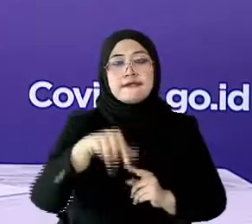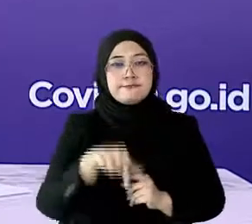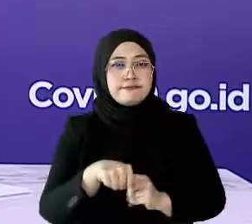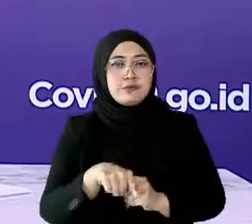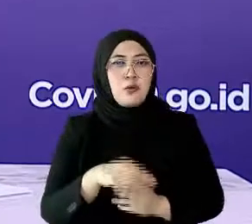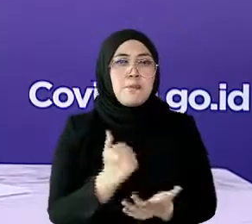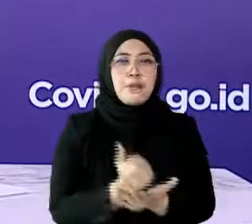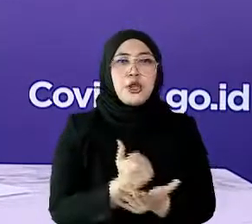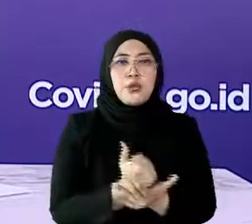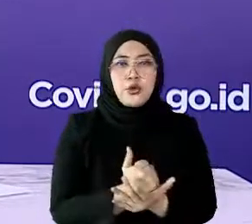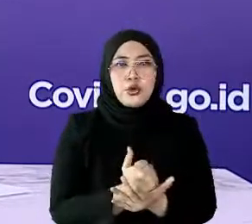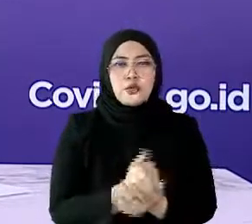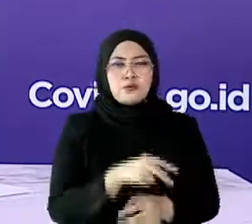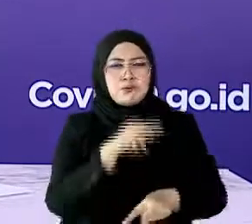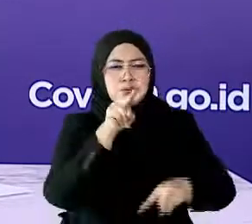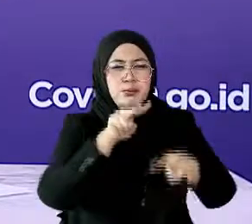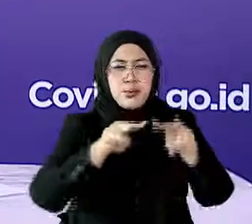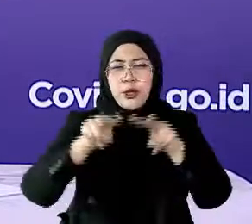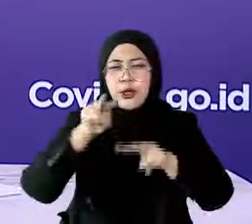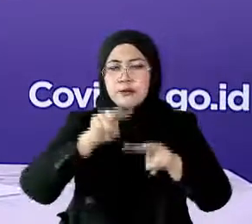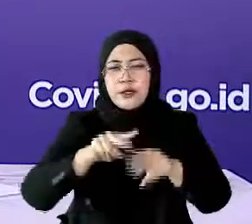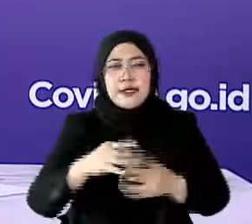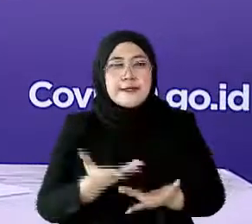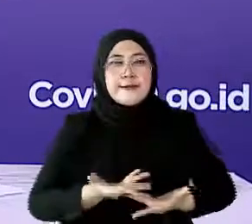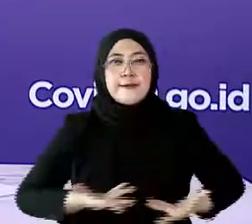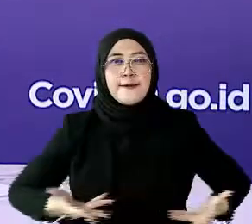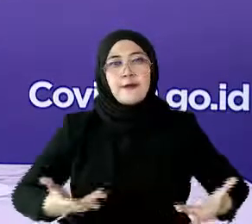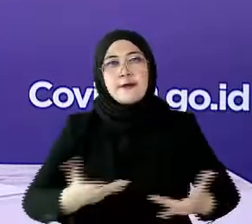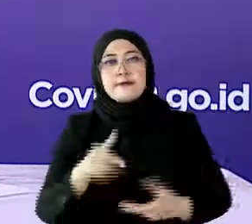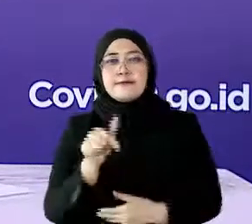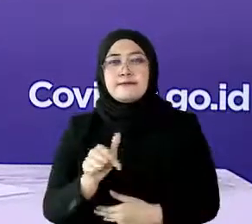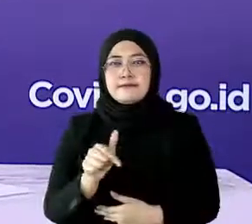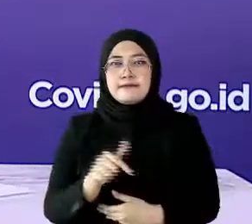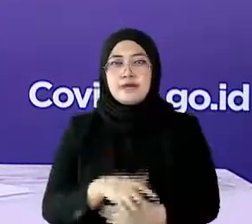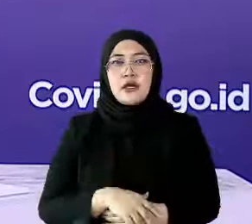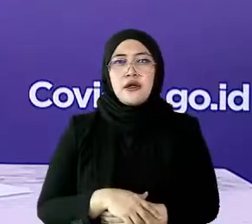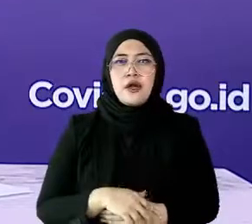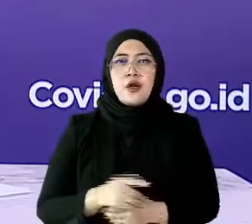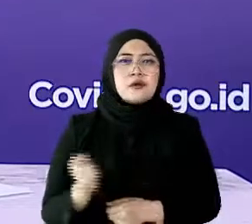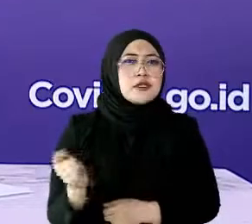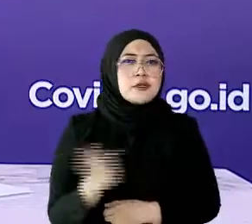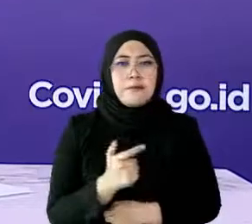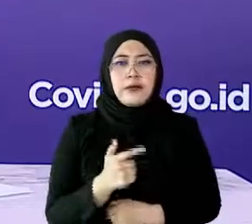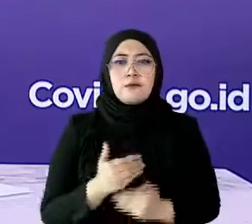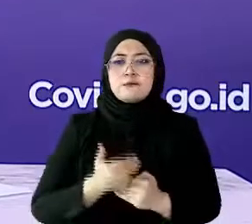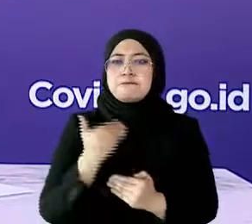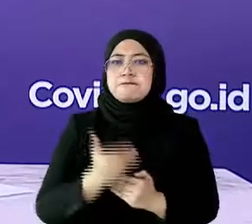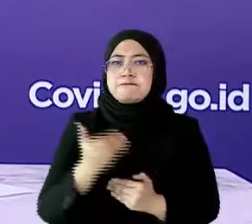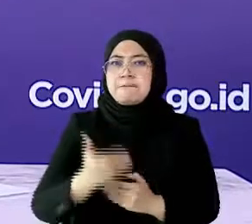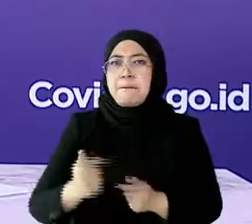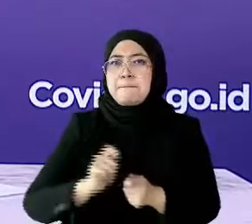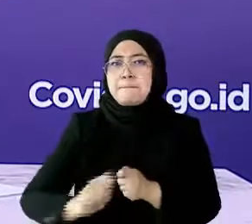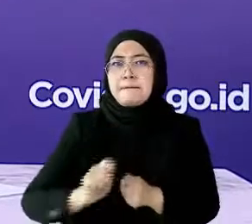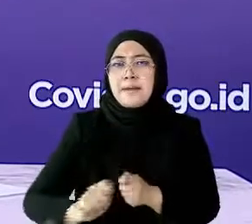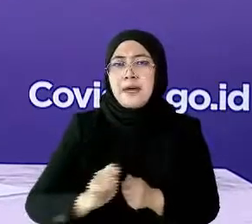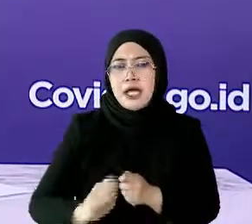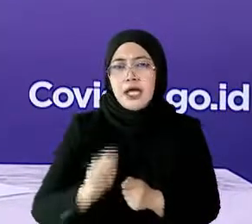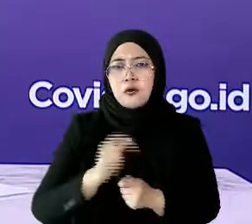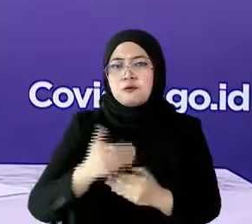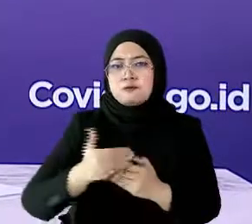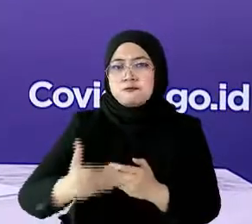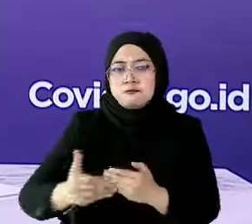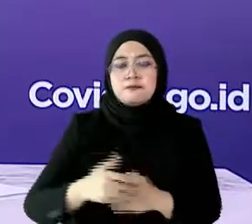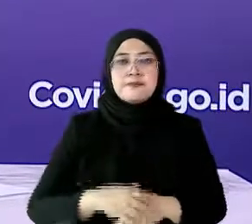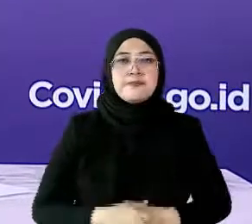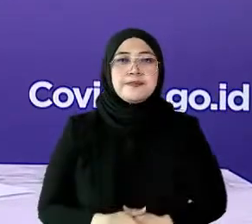untuk benar-benar memperhatikan situasi daerahnya masing-masing dan segera mengambil langkah-langkah perbaikan yang dapat